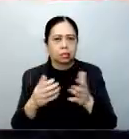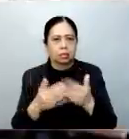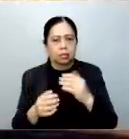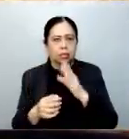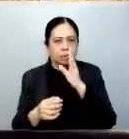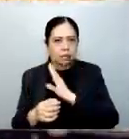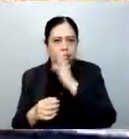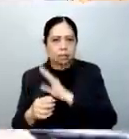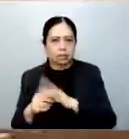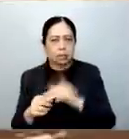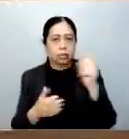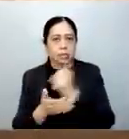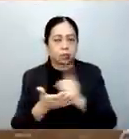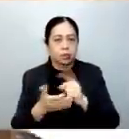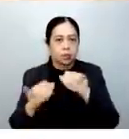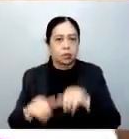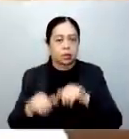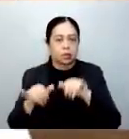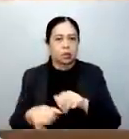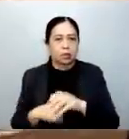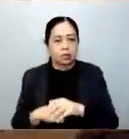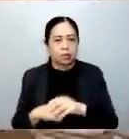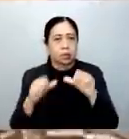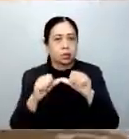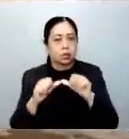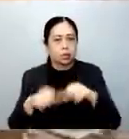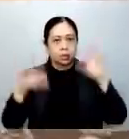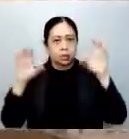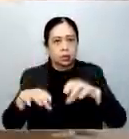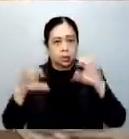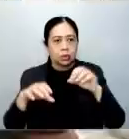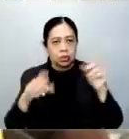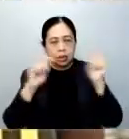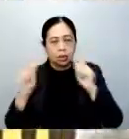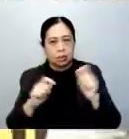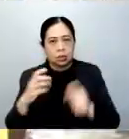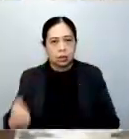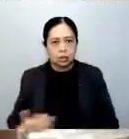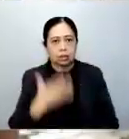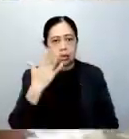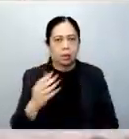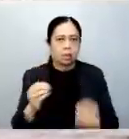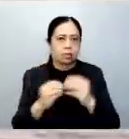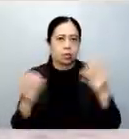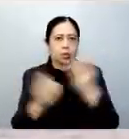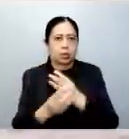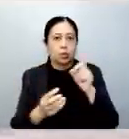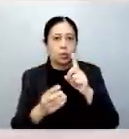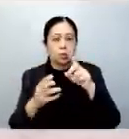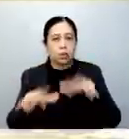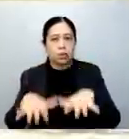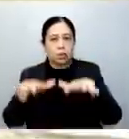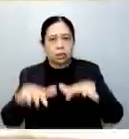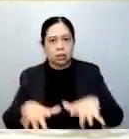na ng isang linggo ang baha sa Kalumpit. Bukod sa tuloy-tuloy na pag-ulan, dulot ng bagyo at habagat, nakapagpalala rin sa baha ang high tide at